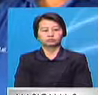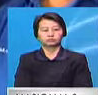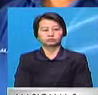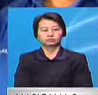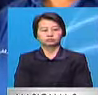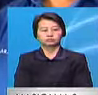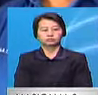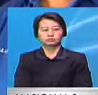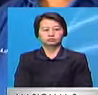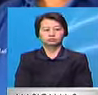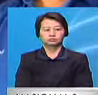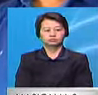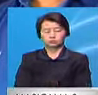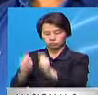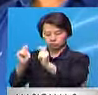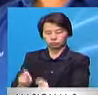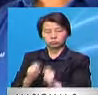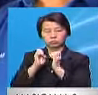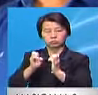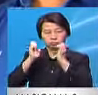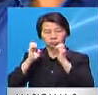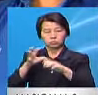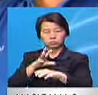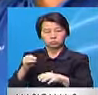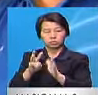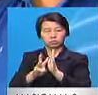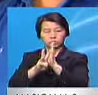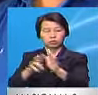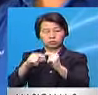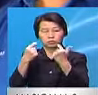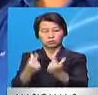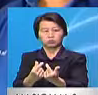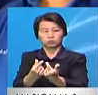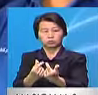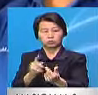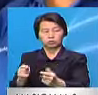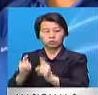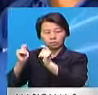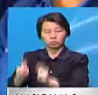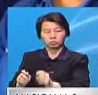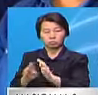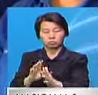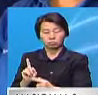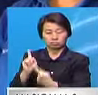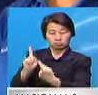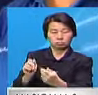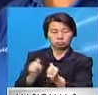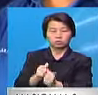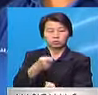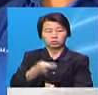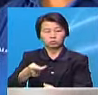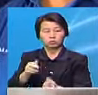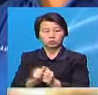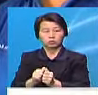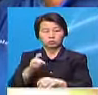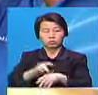Kuala Kangsar, tokoh yang ketahui situasi politik Kuala Kangsar, tokoh yang berdamping dengan masyarakat